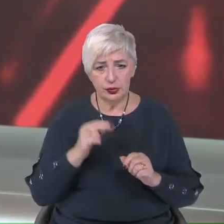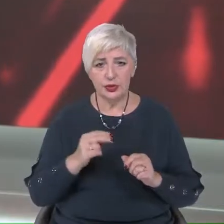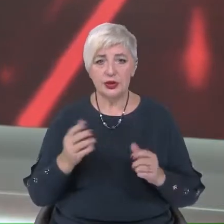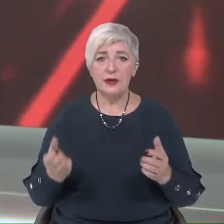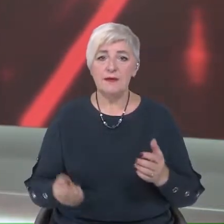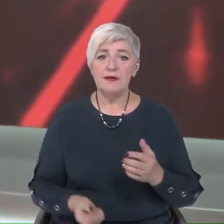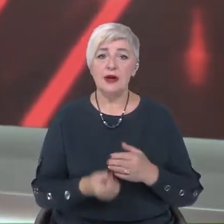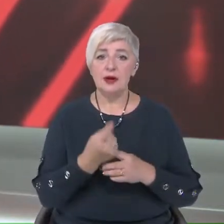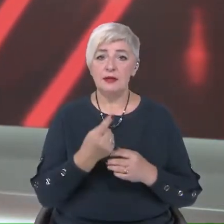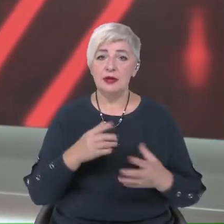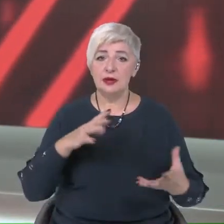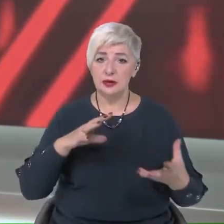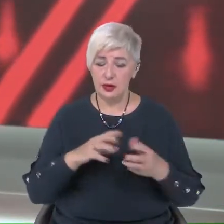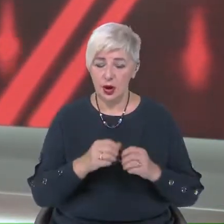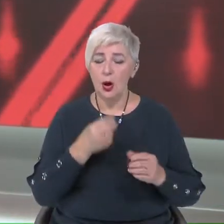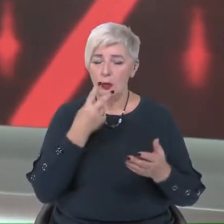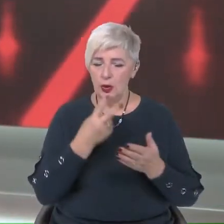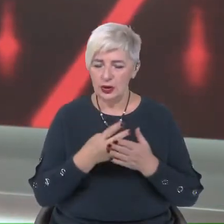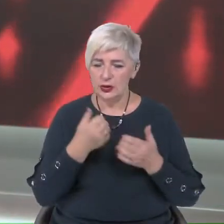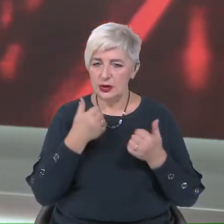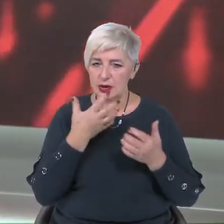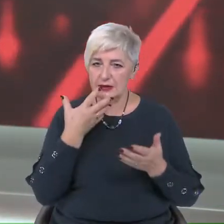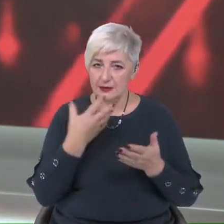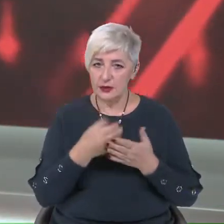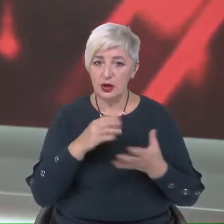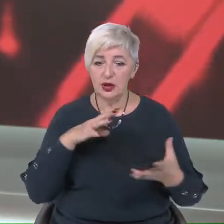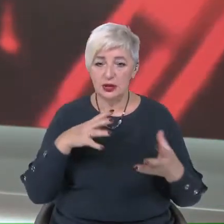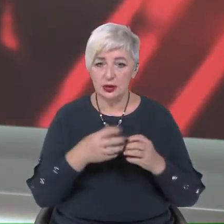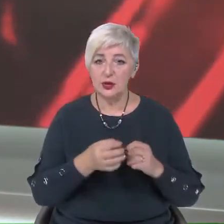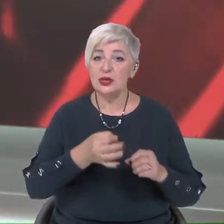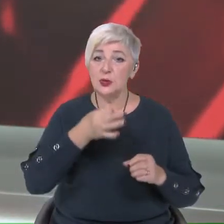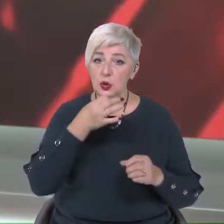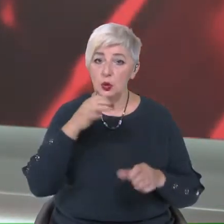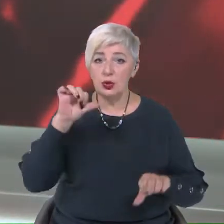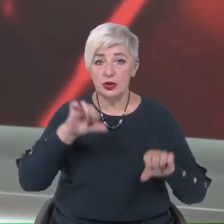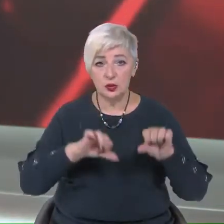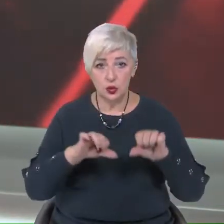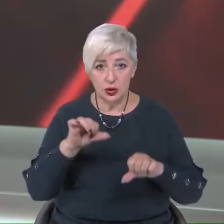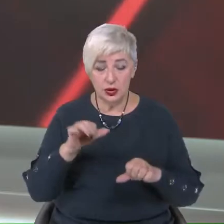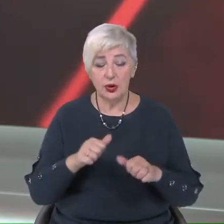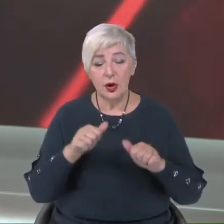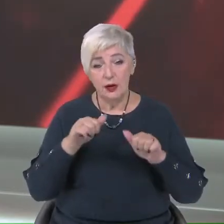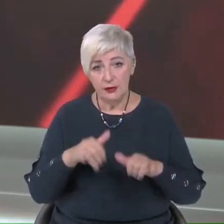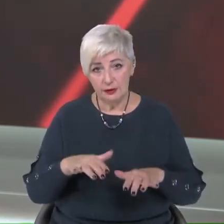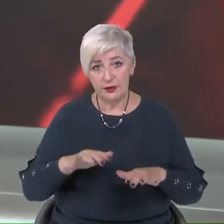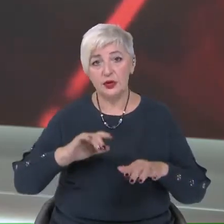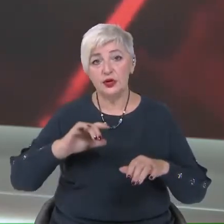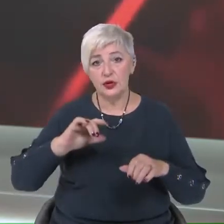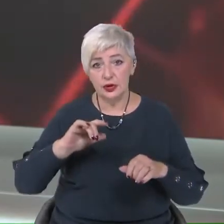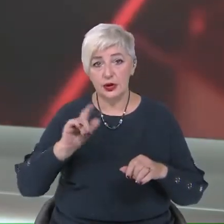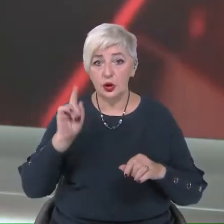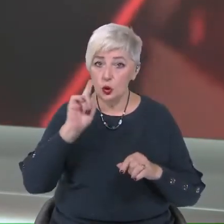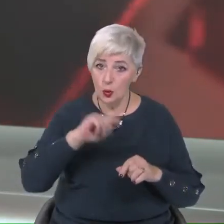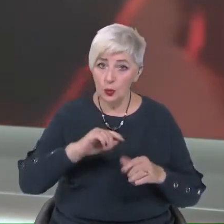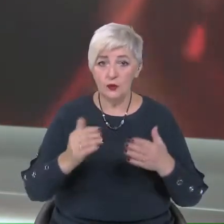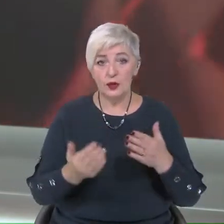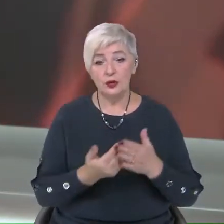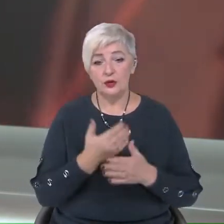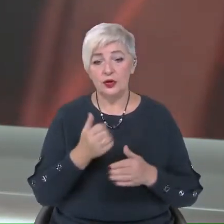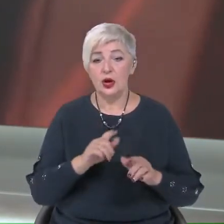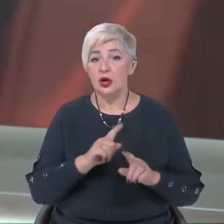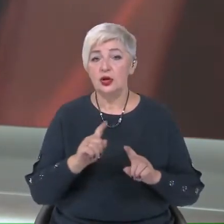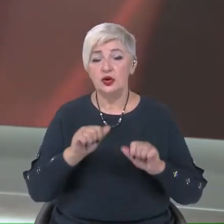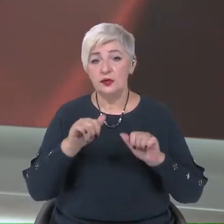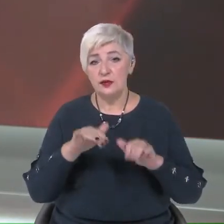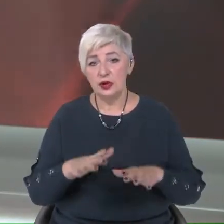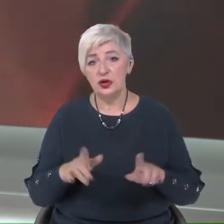результативними, показали свої результати, сподобались учасникам, ви вирішили саме тому відновити? Чи ви вирішили просто таким